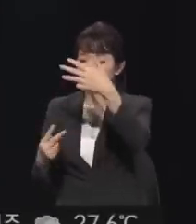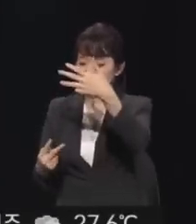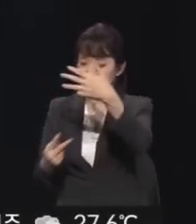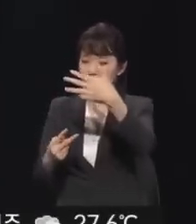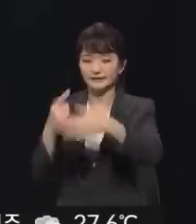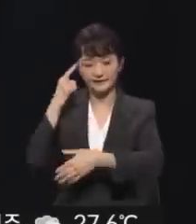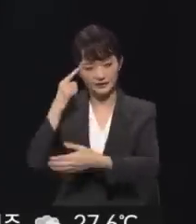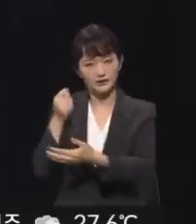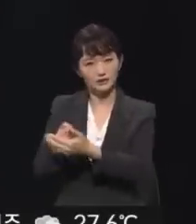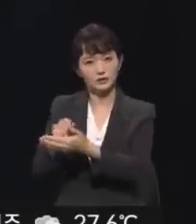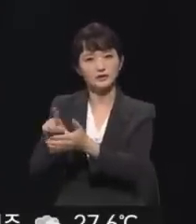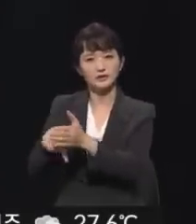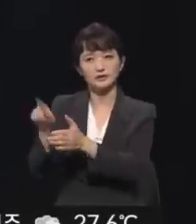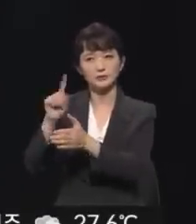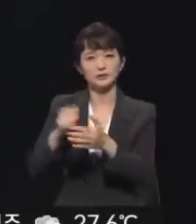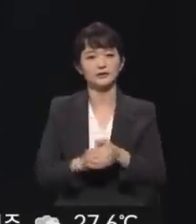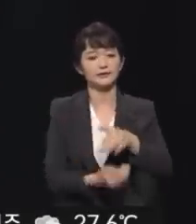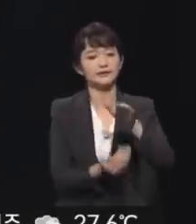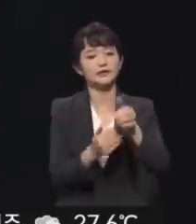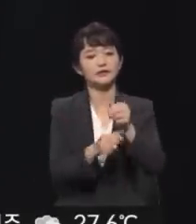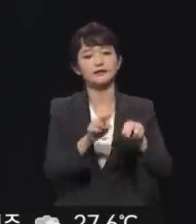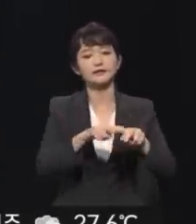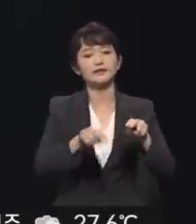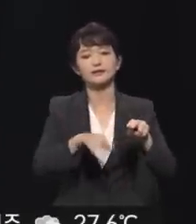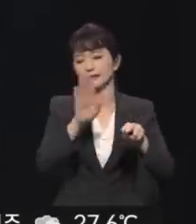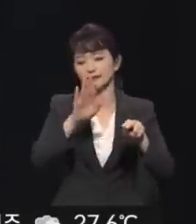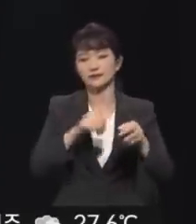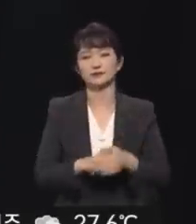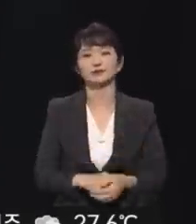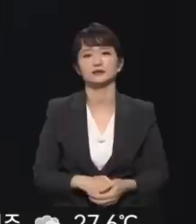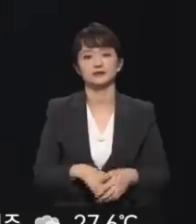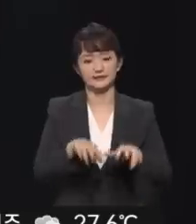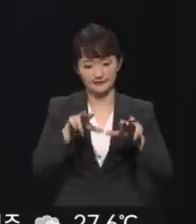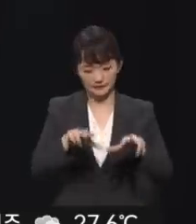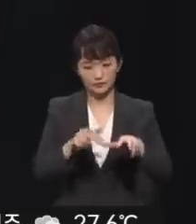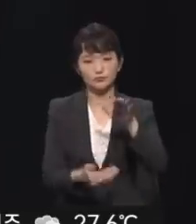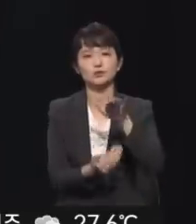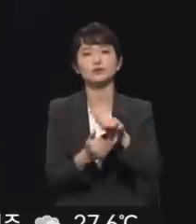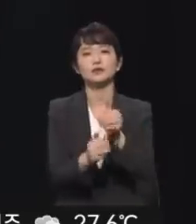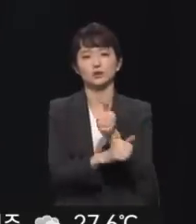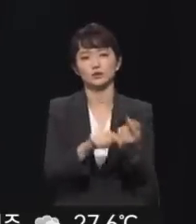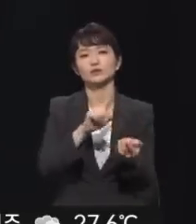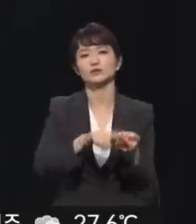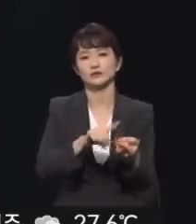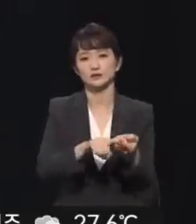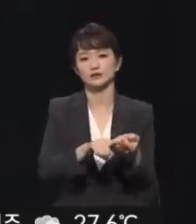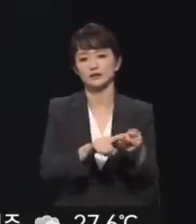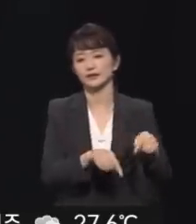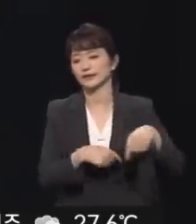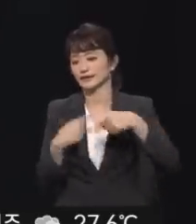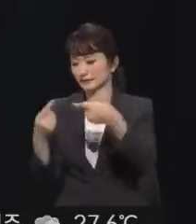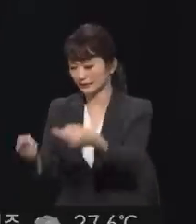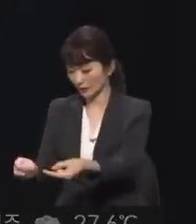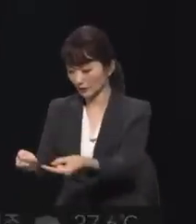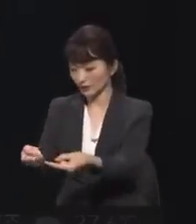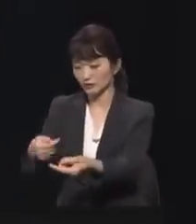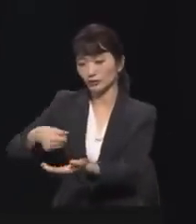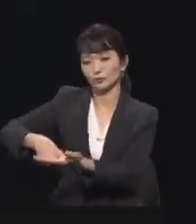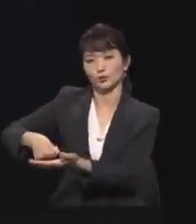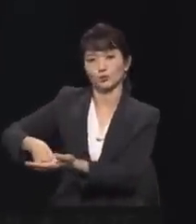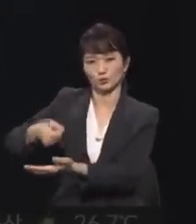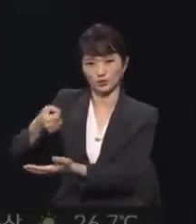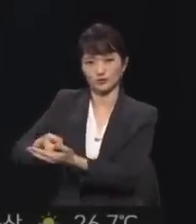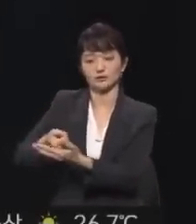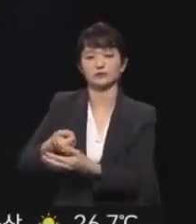때는 어 사퇴서를 낸 게 아니기 때문에 여전히 최고위원이 달하는 얘기를 하면서 펴기를 참여를 하잖아요 제거해서 의결에